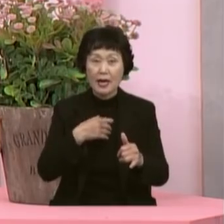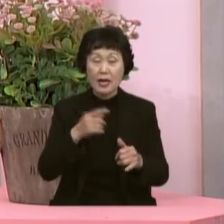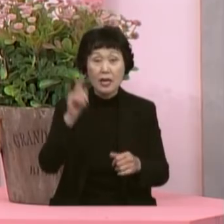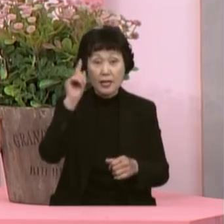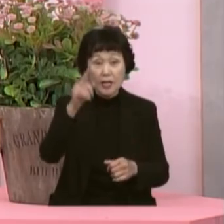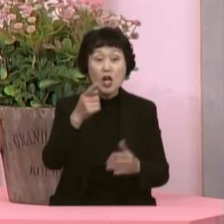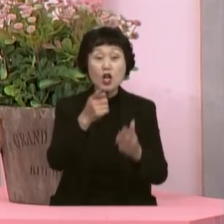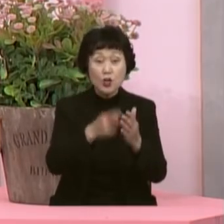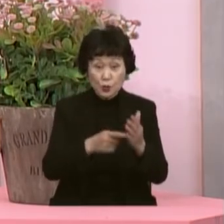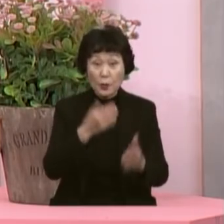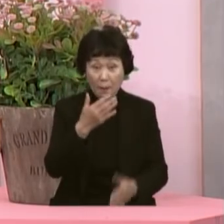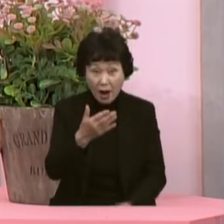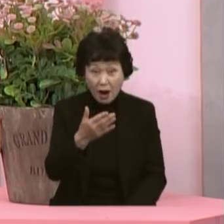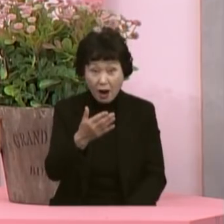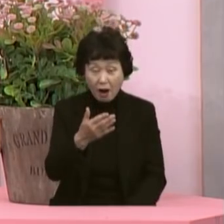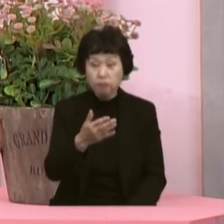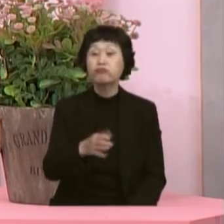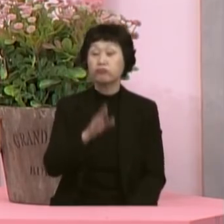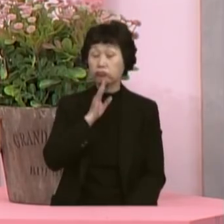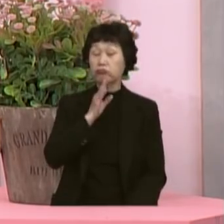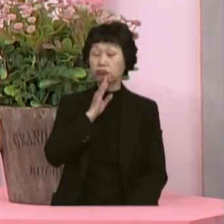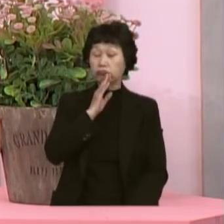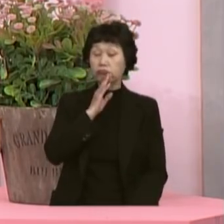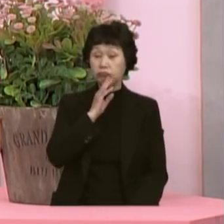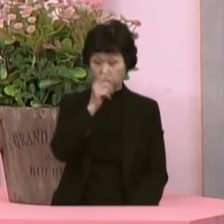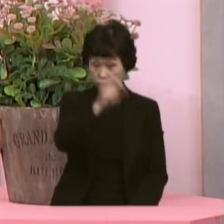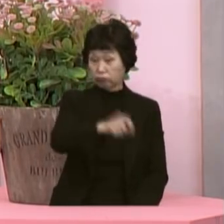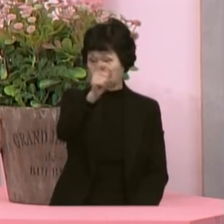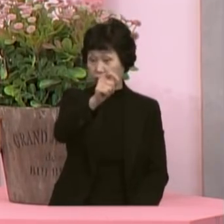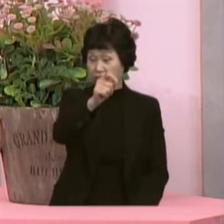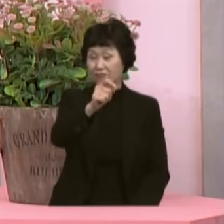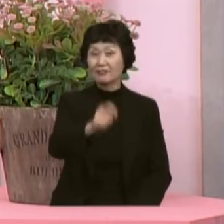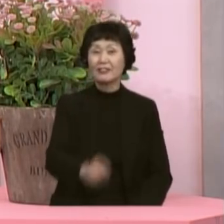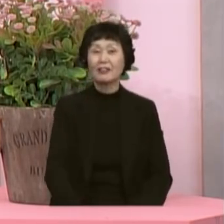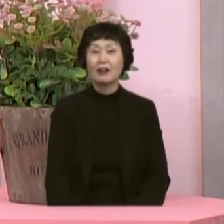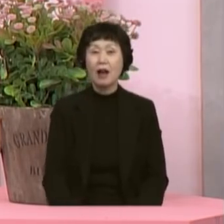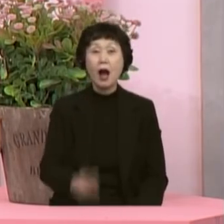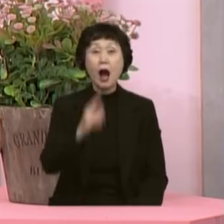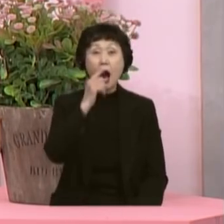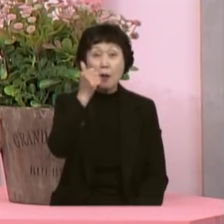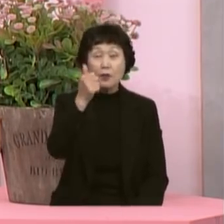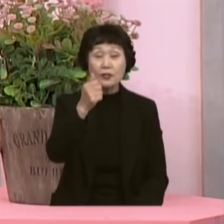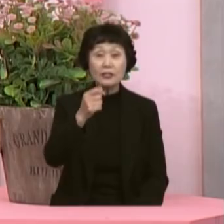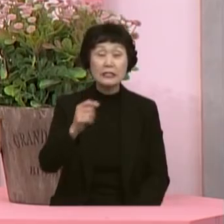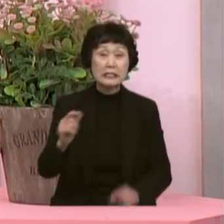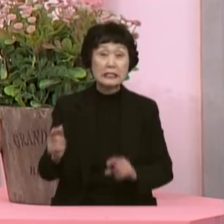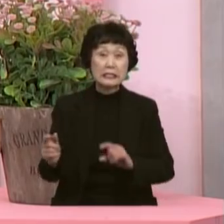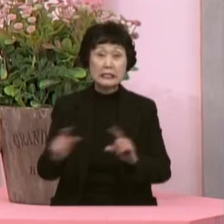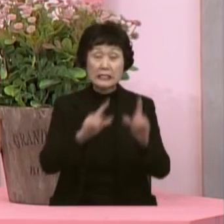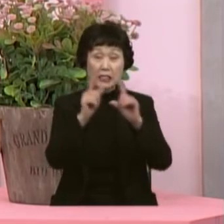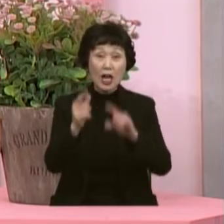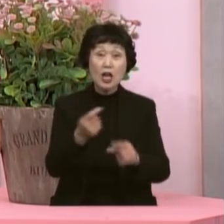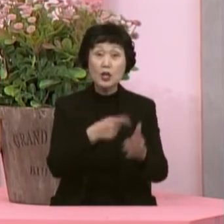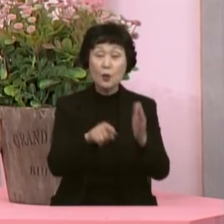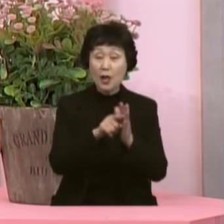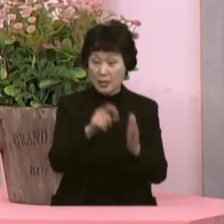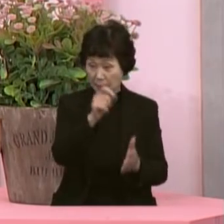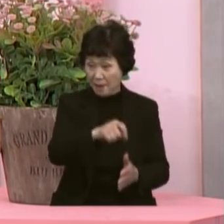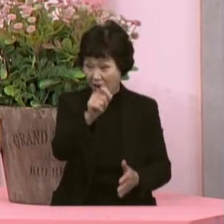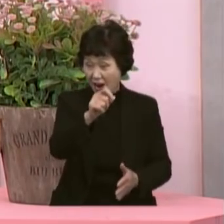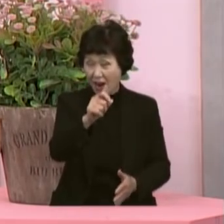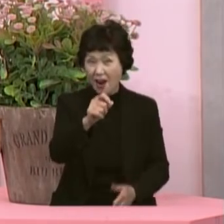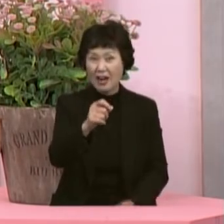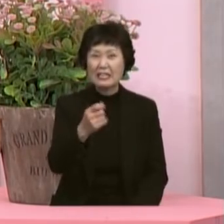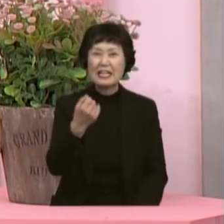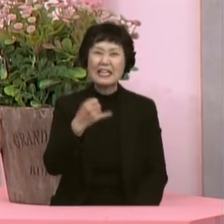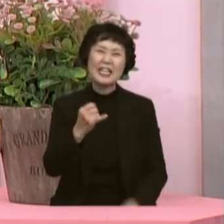거죠? 그래서 당연히 받아야지. 난 사인 바로 했거든요. 그 예비는 살겠다고 해. 근데 두 딸은 제가 바로 앞에 있으니까 날